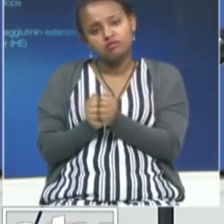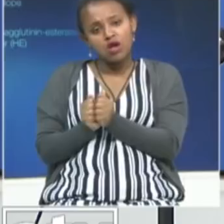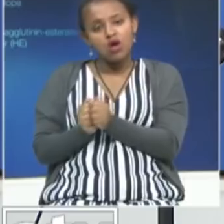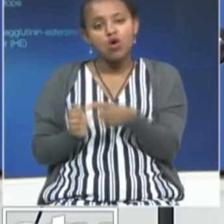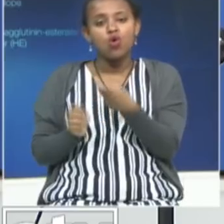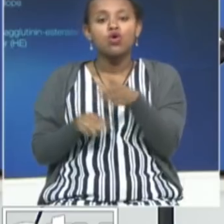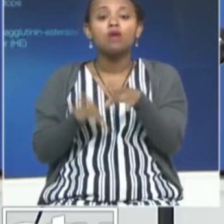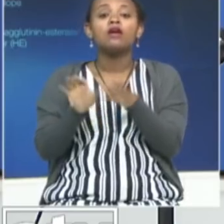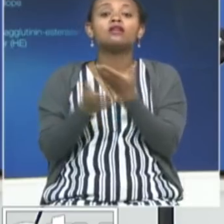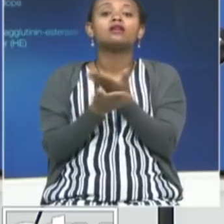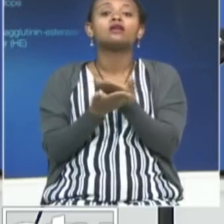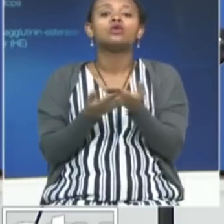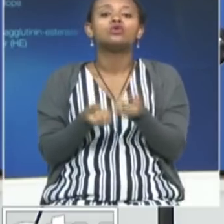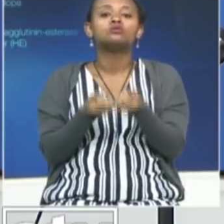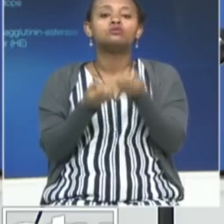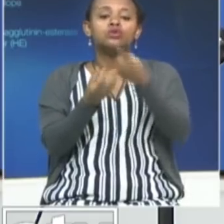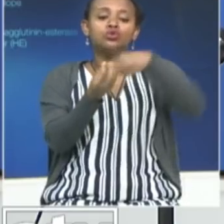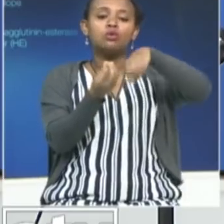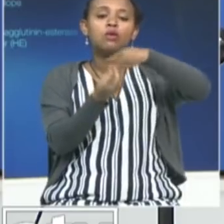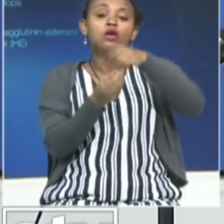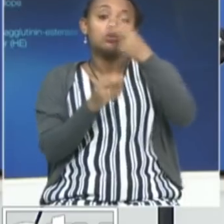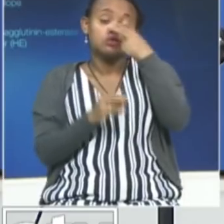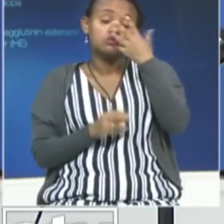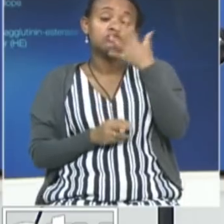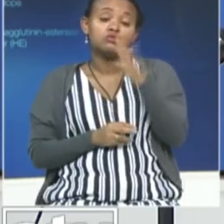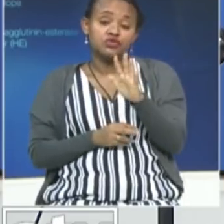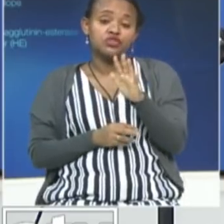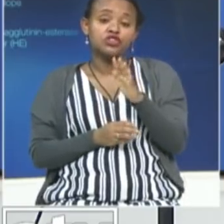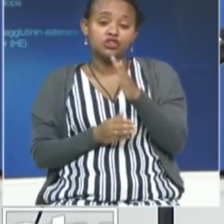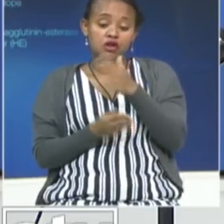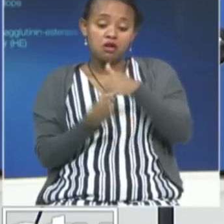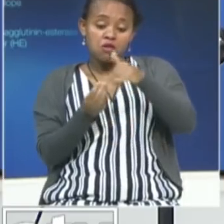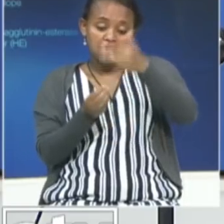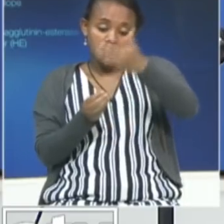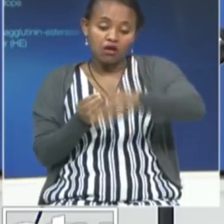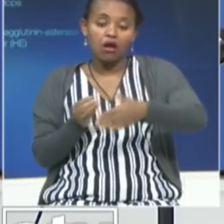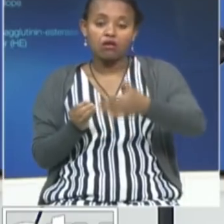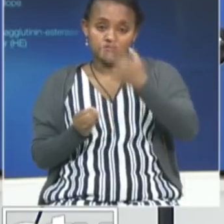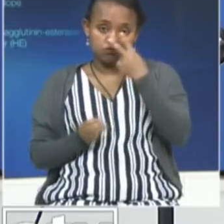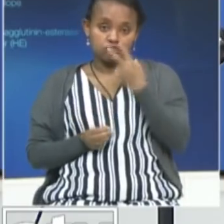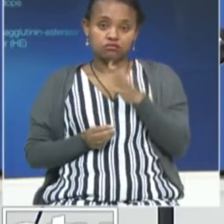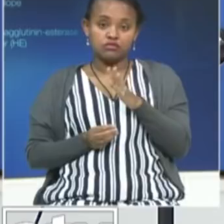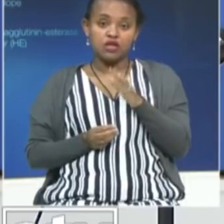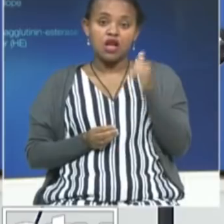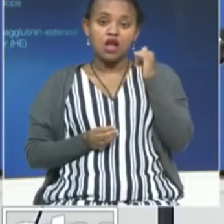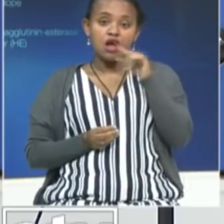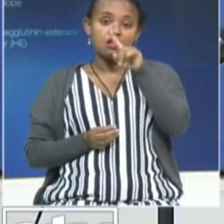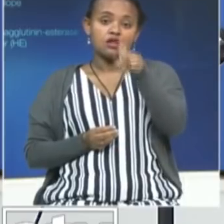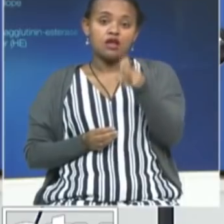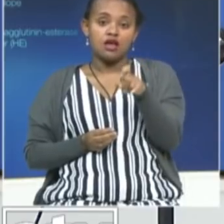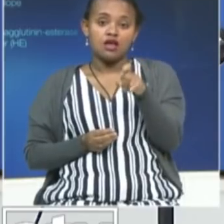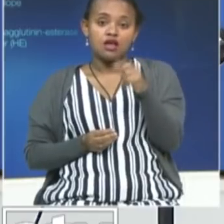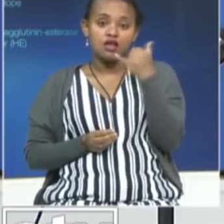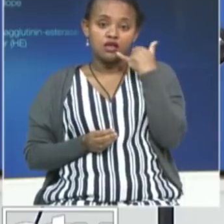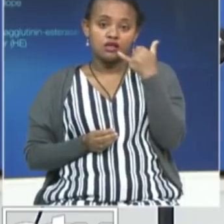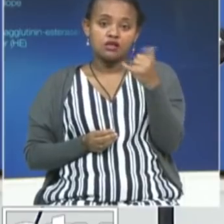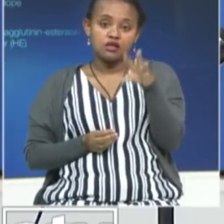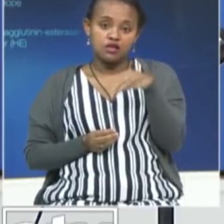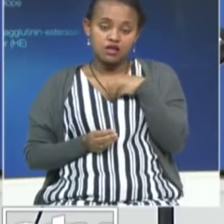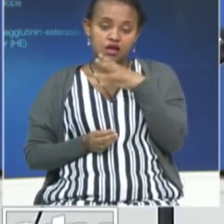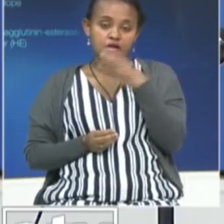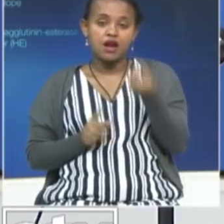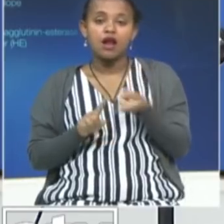ነገሮችም ብዙ መንደሮች ላይ የሚስተዋል ነው። መንገድ ዳር እንደዚህ የሚስተዋል ነገር ነው። ሌላ ጥያቄ